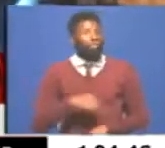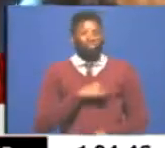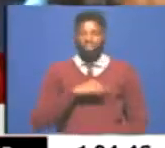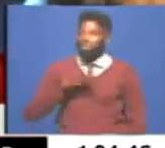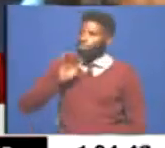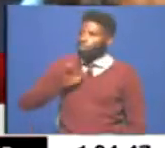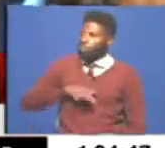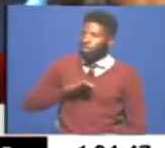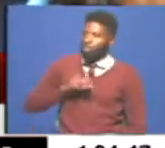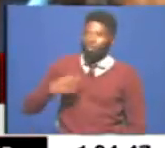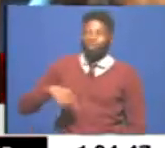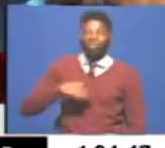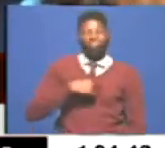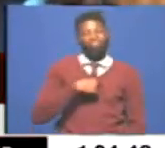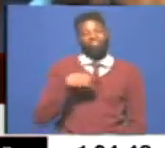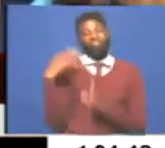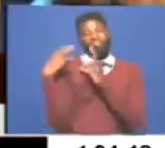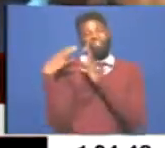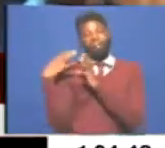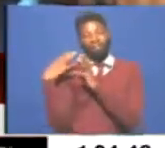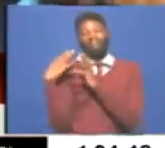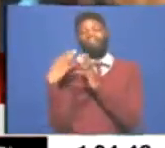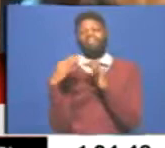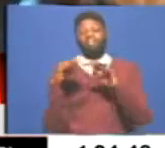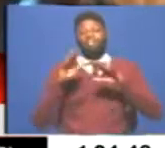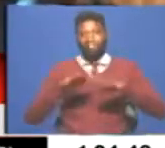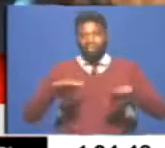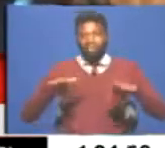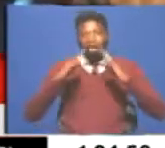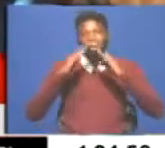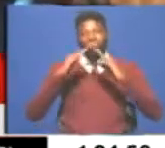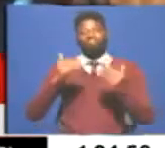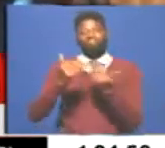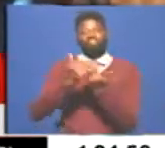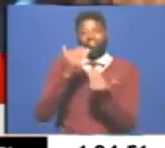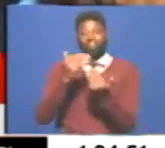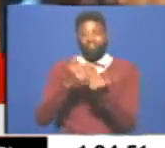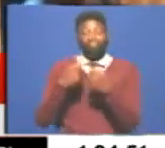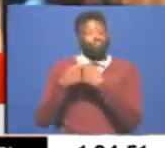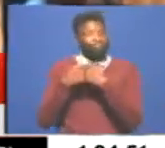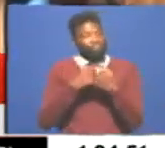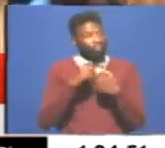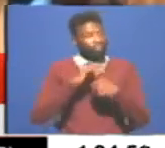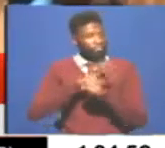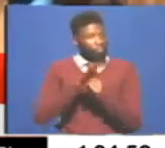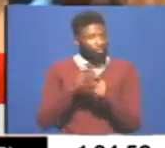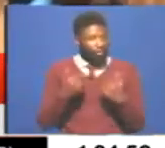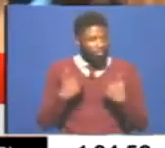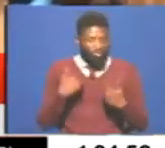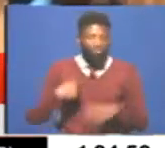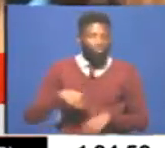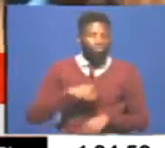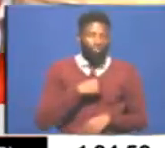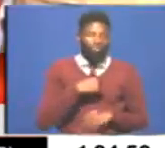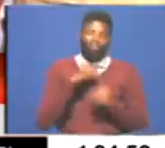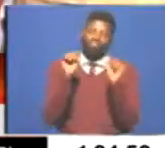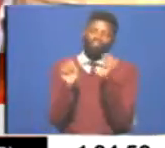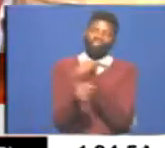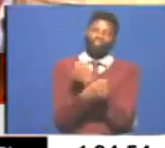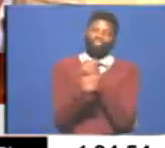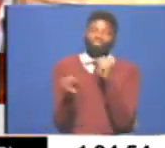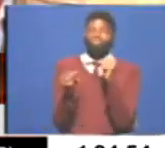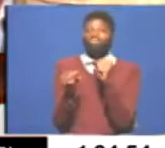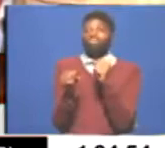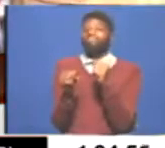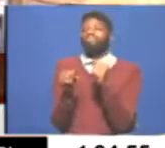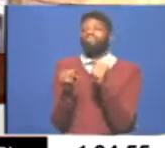kulea watoto ndani ya nyumba, na kulingana na changamoto ya corona, hatungeweza hata kuwalisha vizuri. Hata